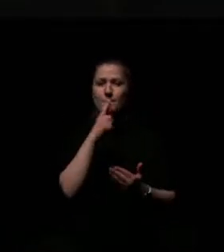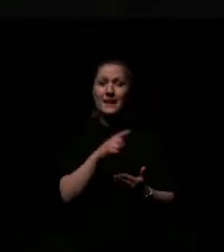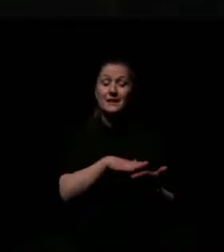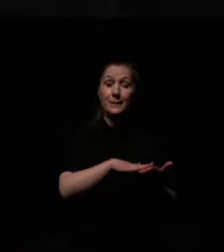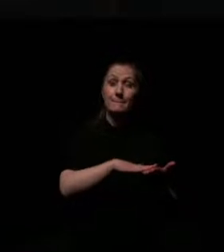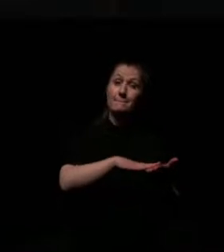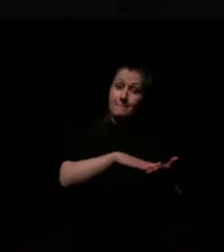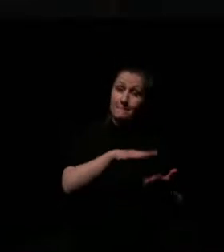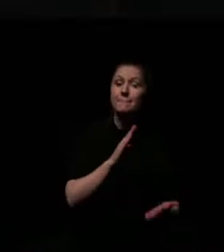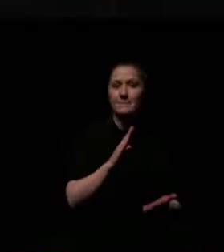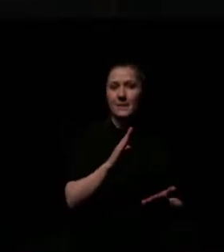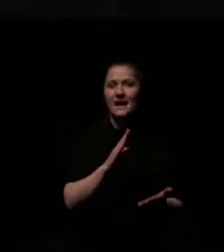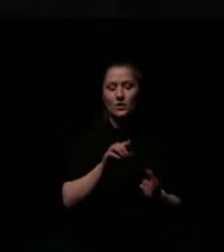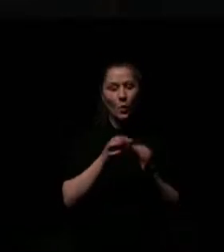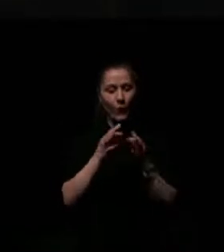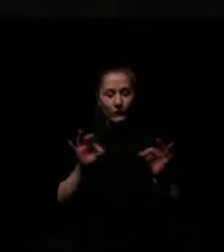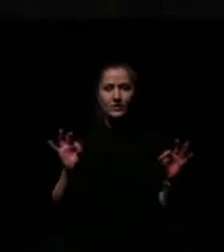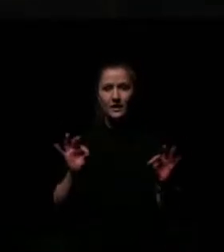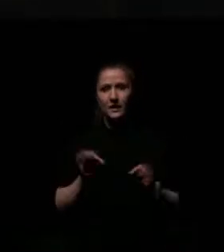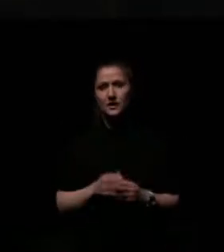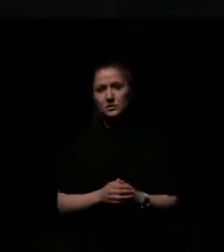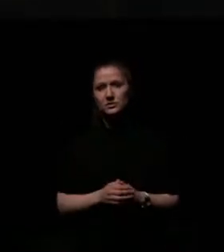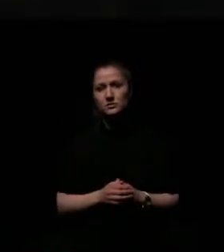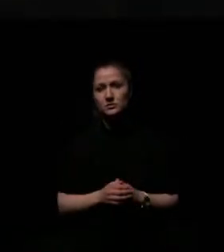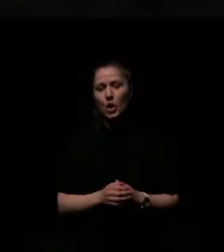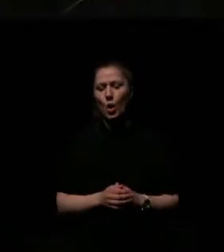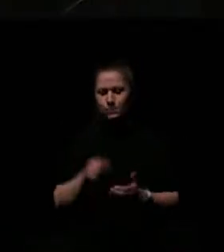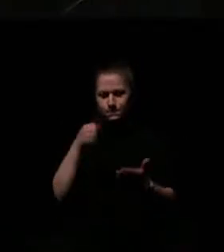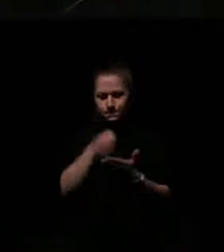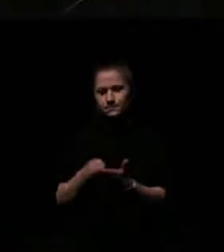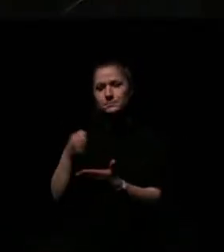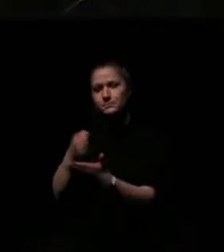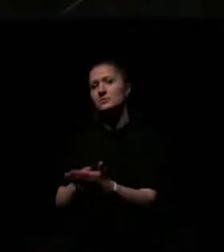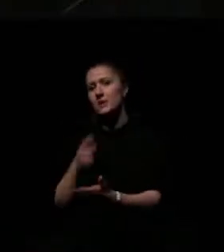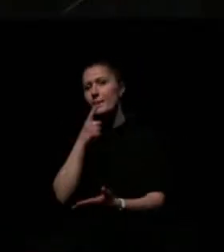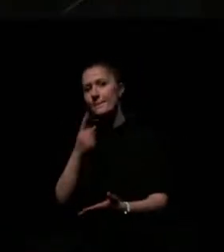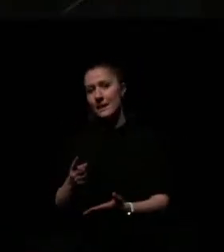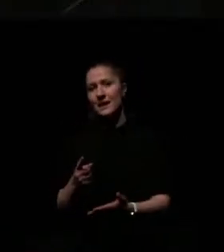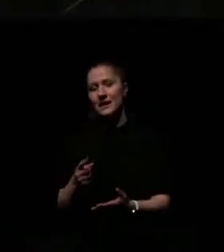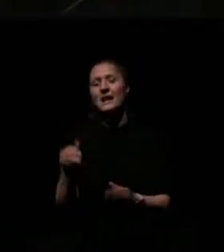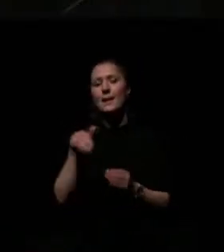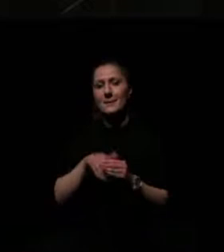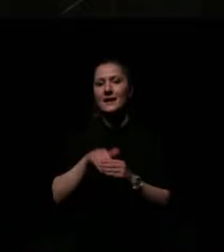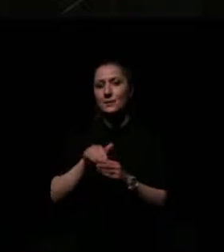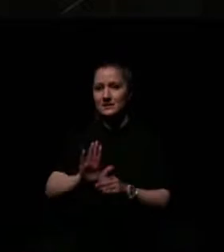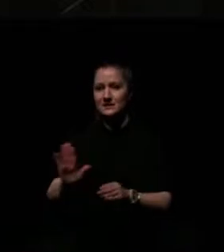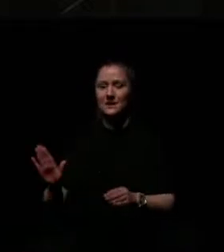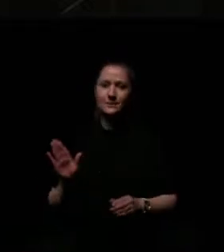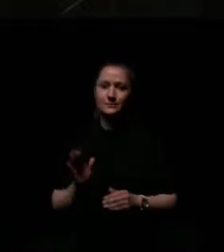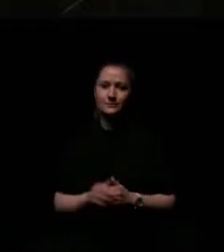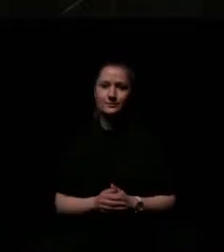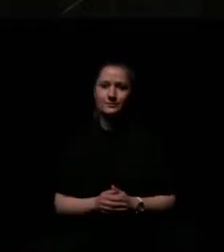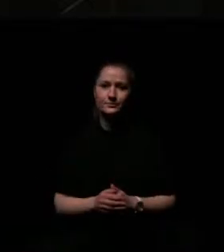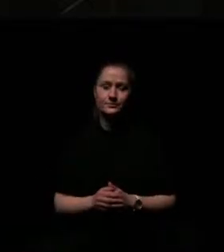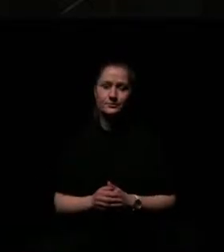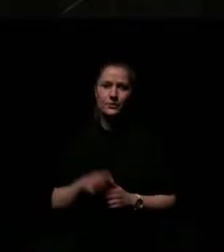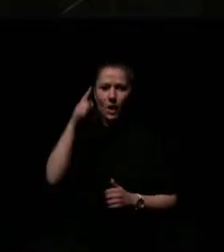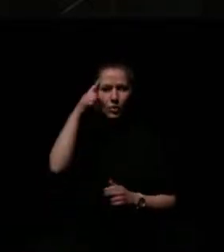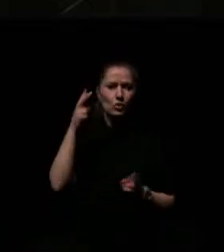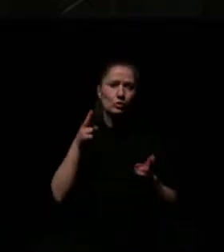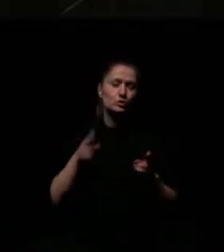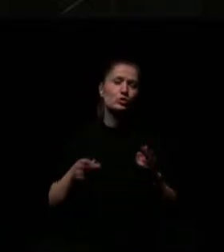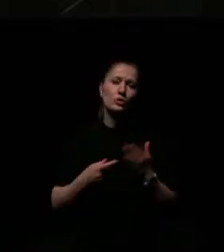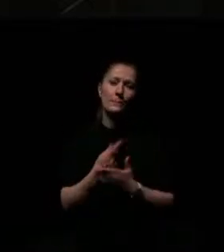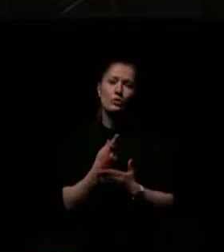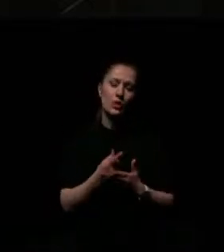mer offentlig, og å kjempe mer for meningene til medlemmene sine. Jeg tror også det